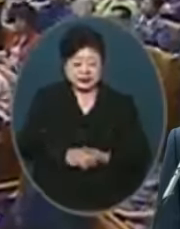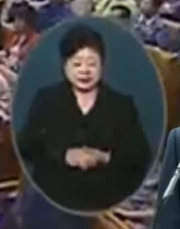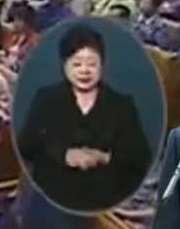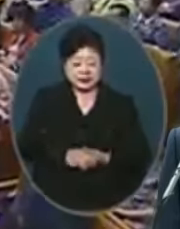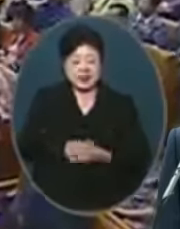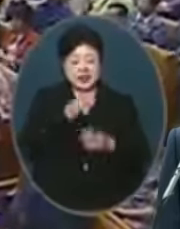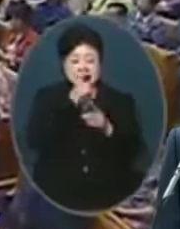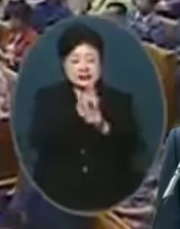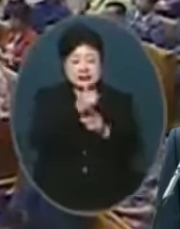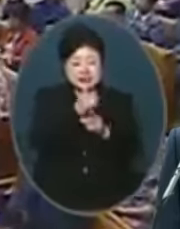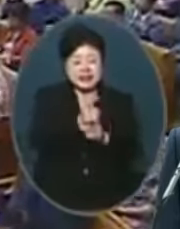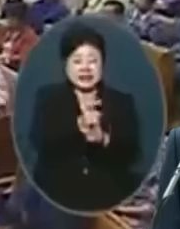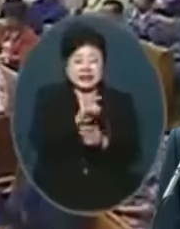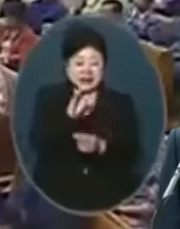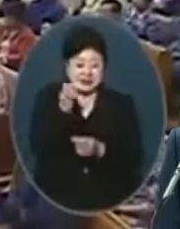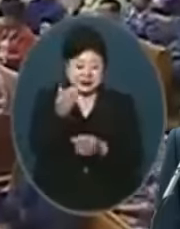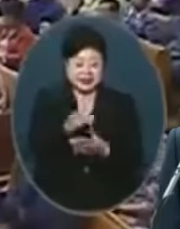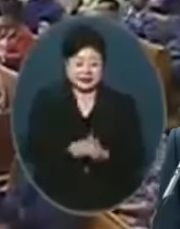승리한